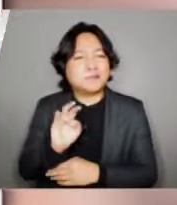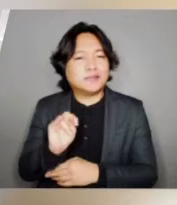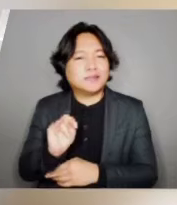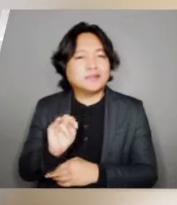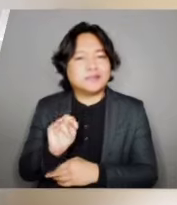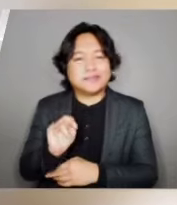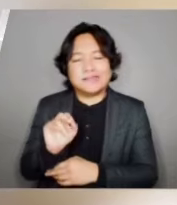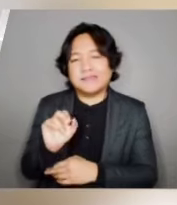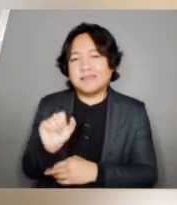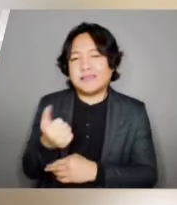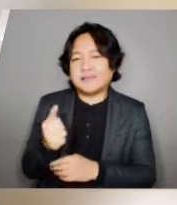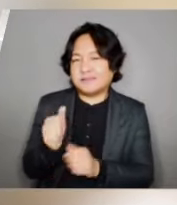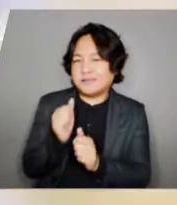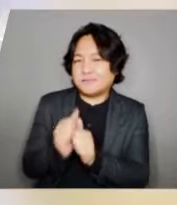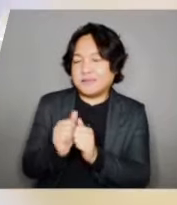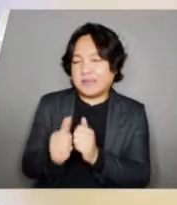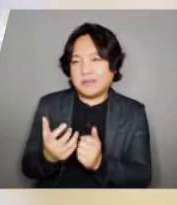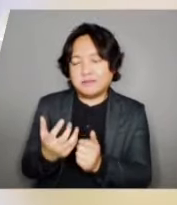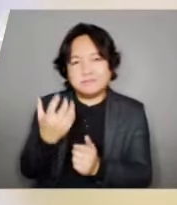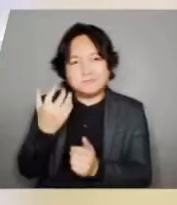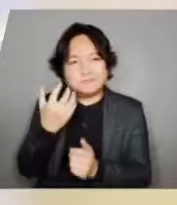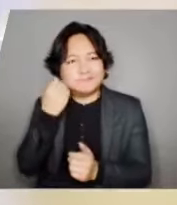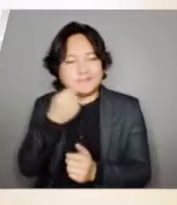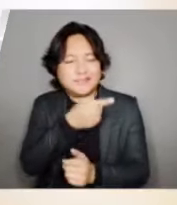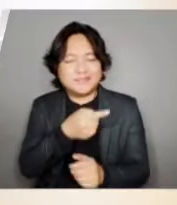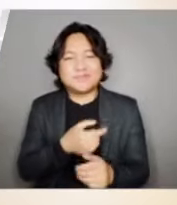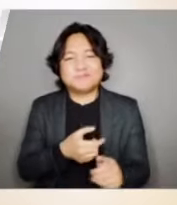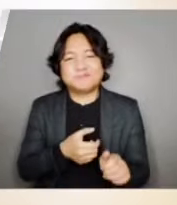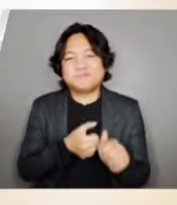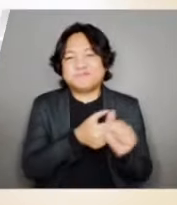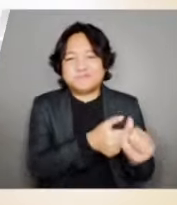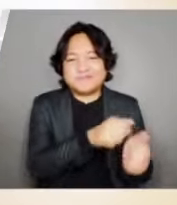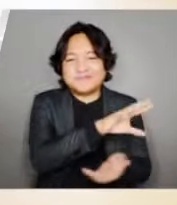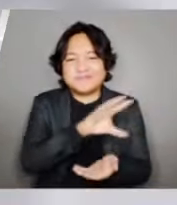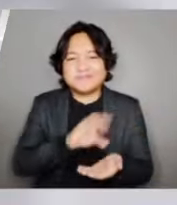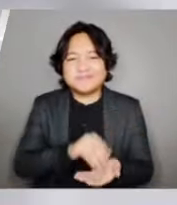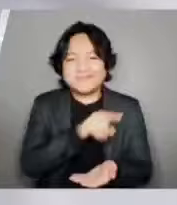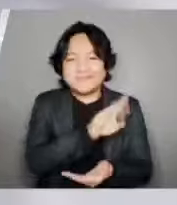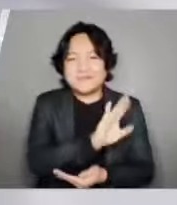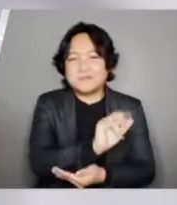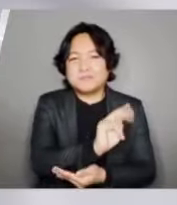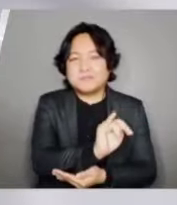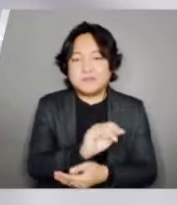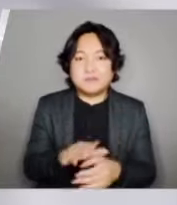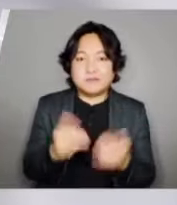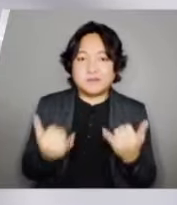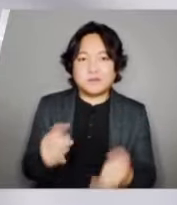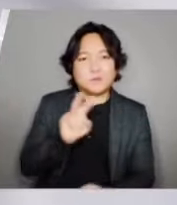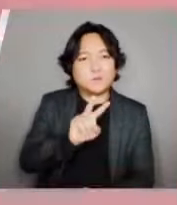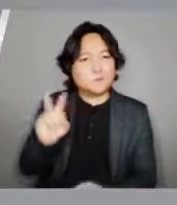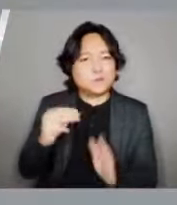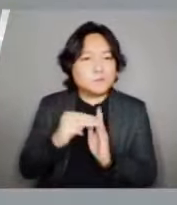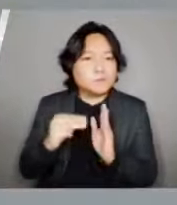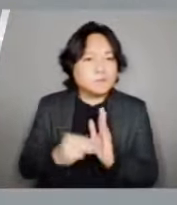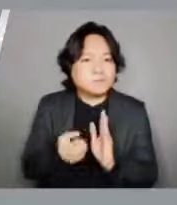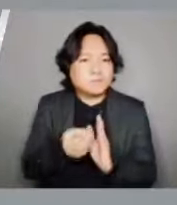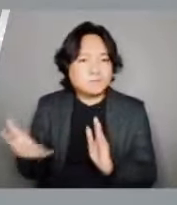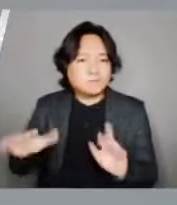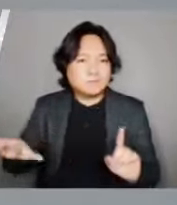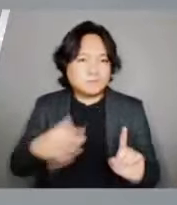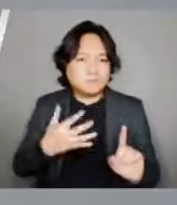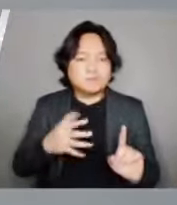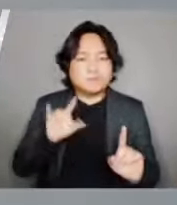Sunday. Ang trending music video, pumalo na sa 22 million ang accumulated views sa social media. Sino ba